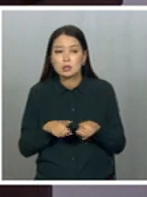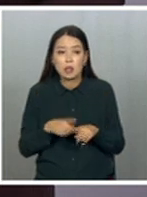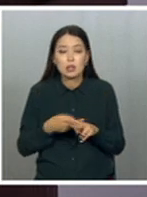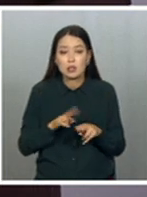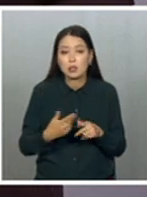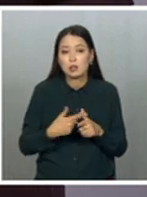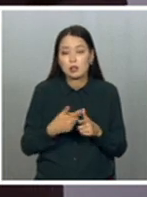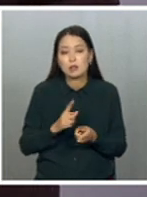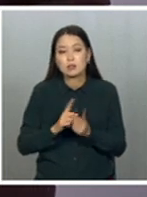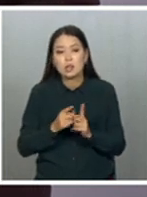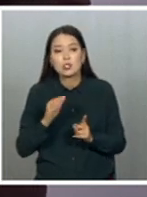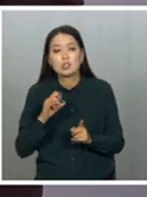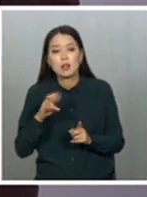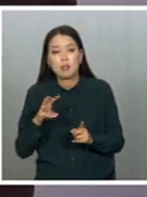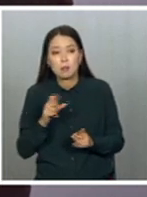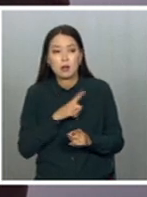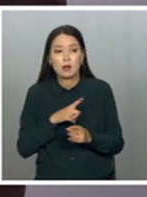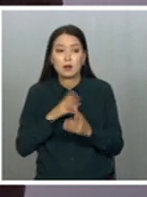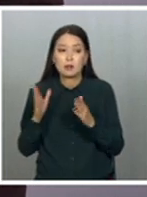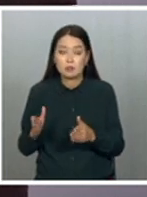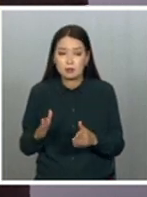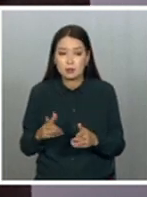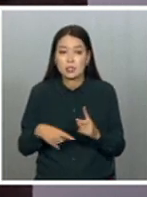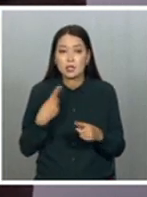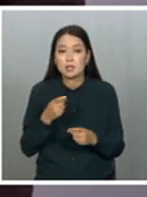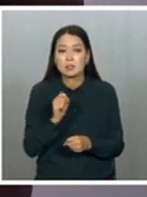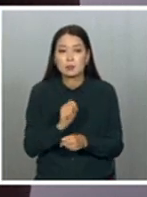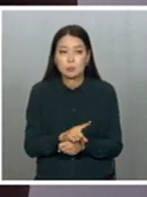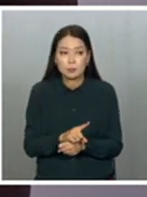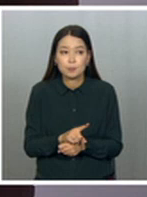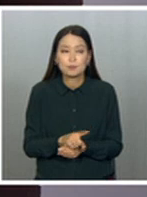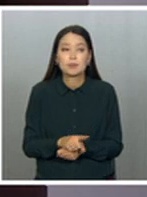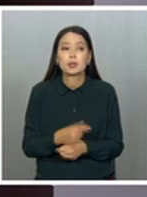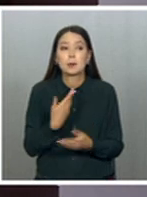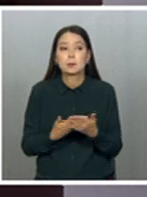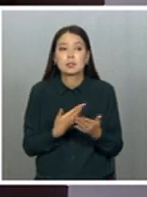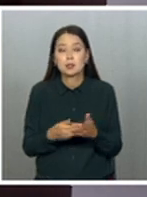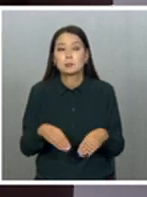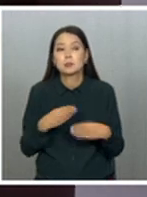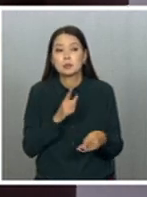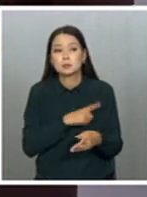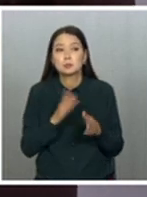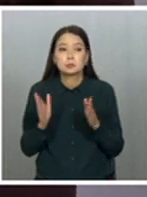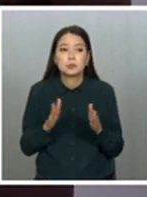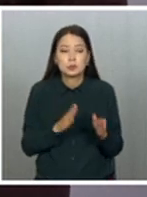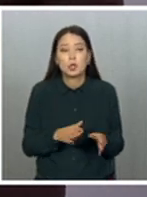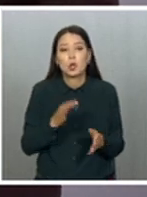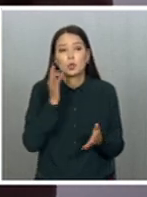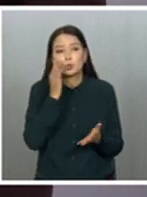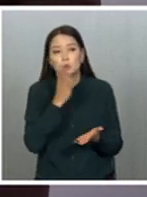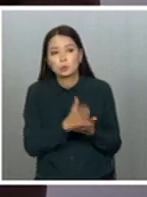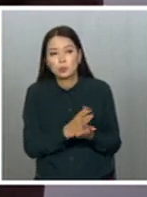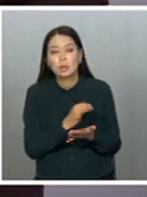берілетін келесі тапсырма. Мысалдарда берілген мінездеулерді тура және